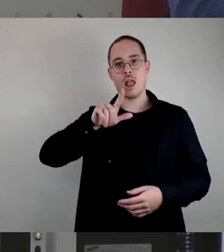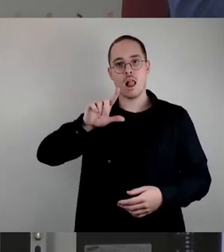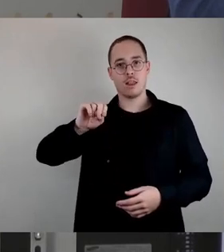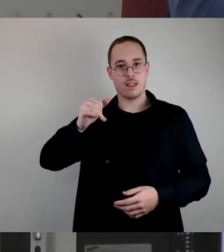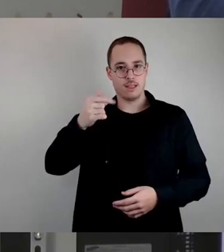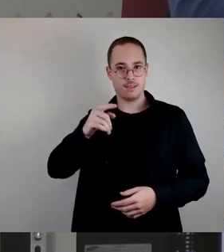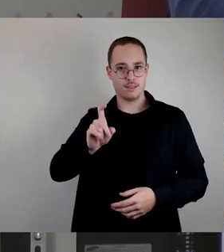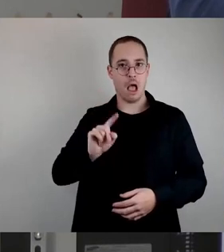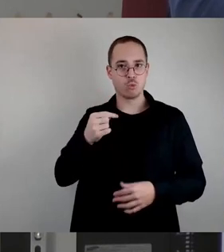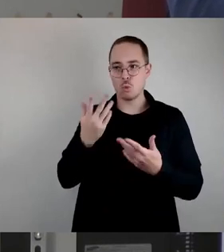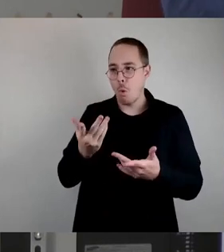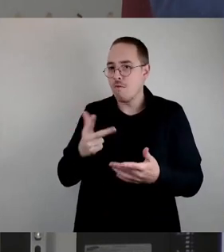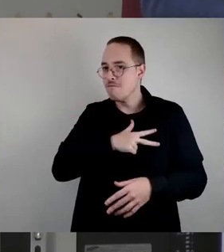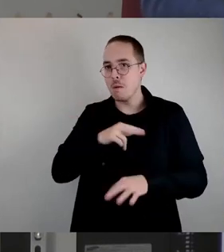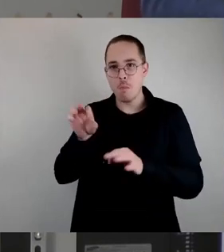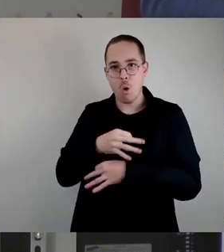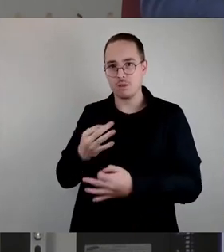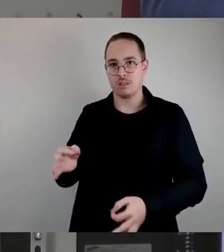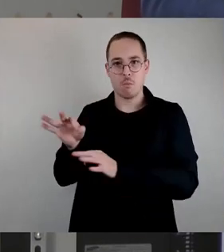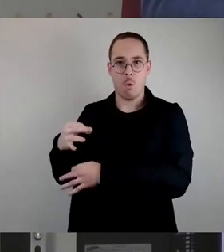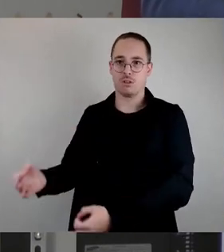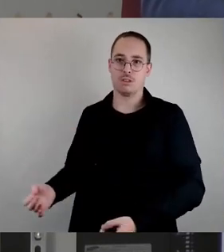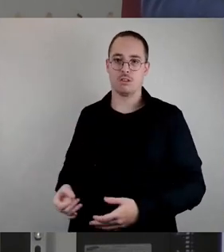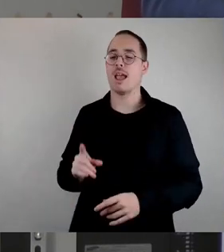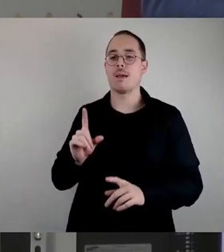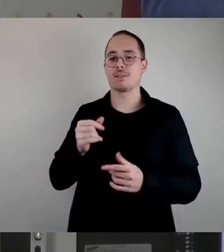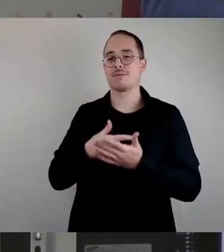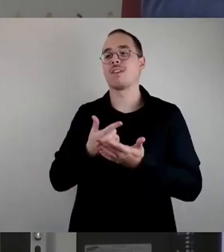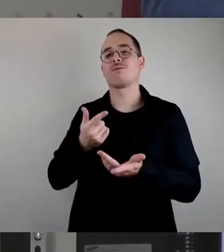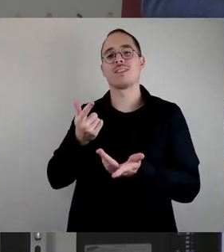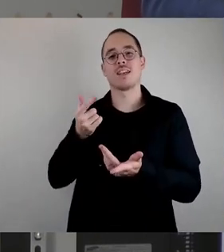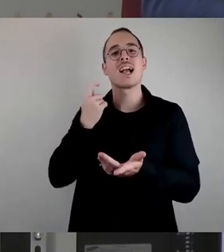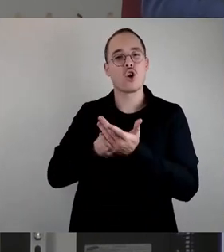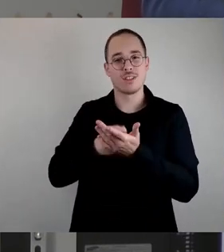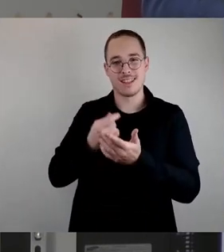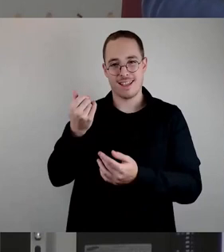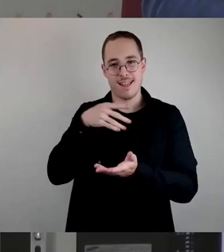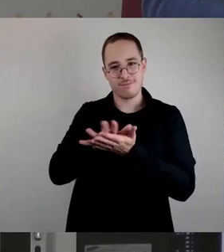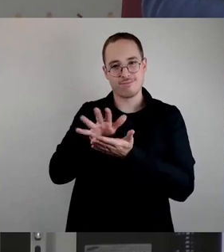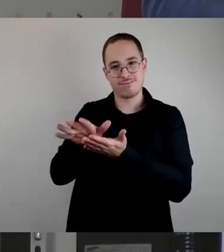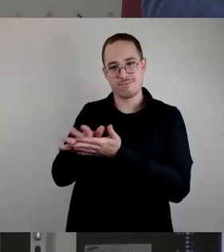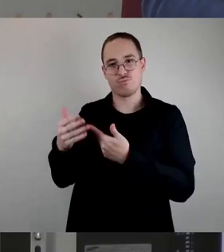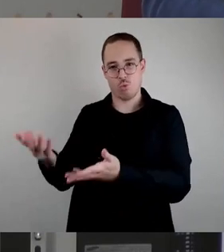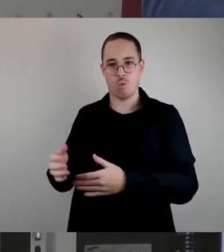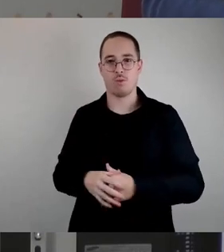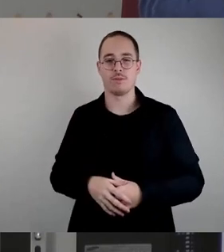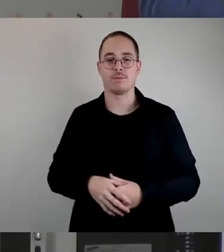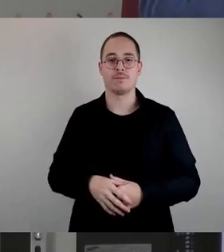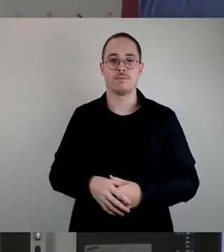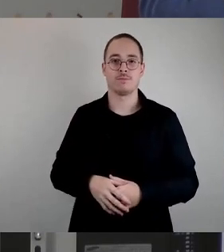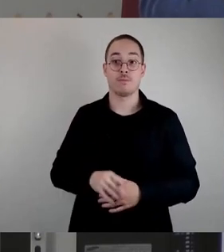Und trotzdem wird immer wieder von den Menschen in Pieschen vor allen Dingen, gerade wegen der Freizeitnutzung